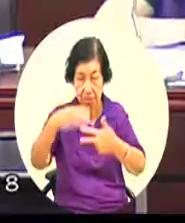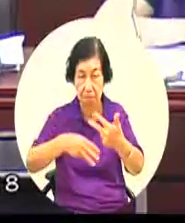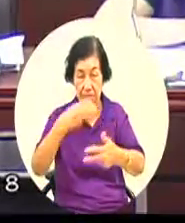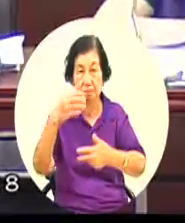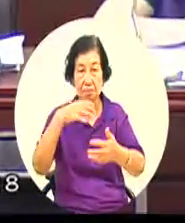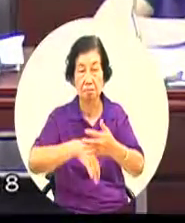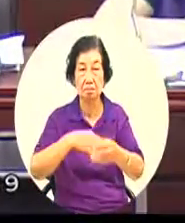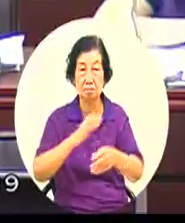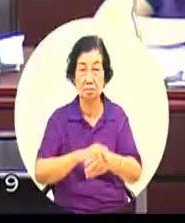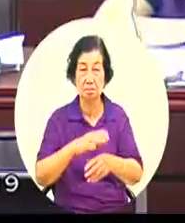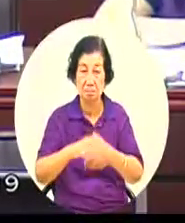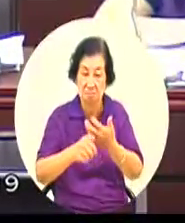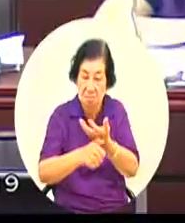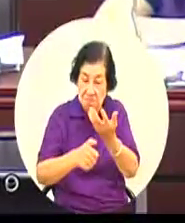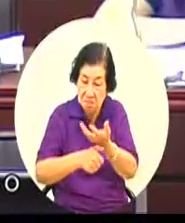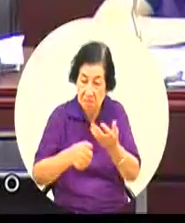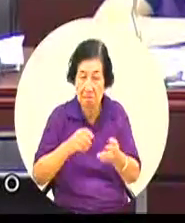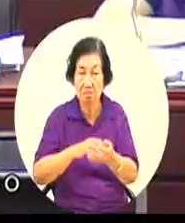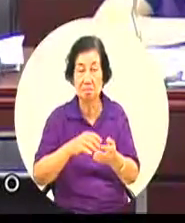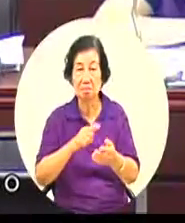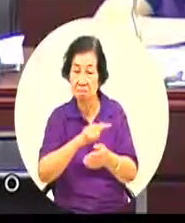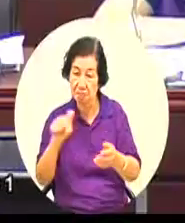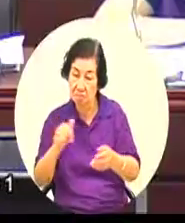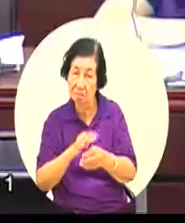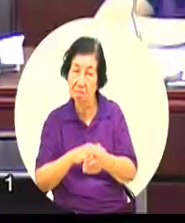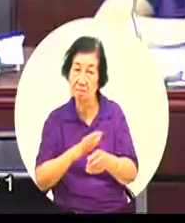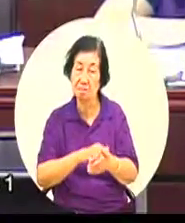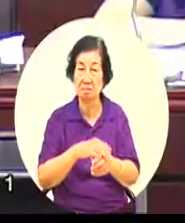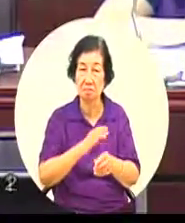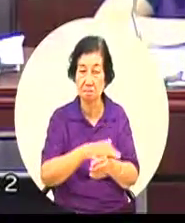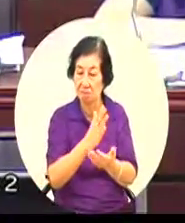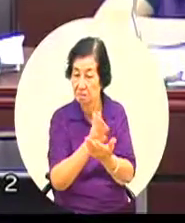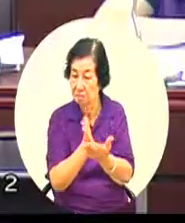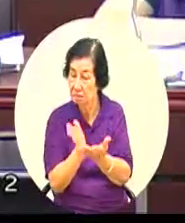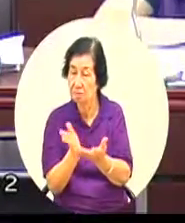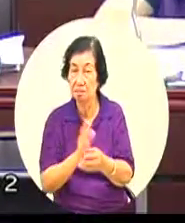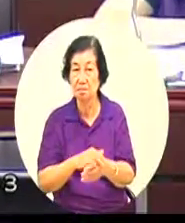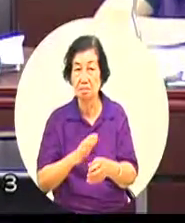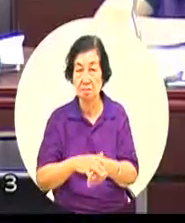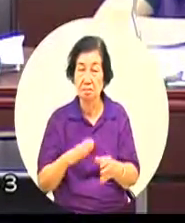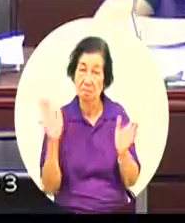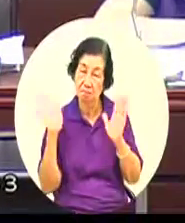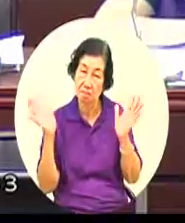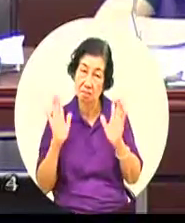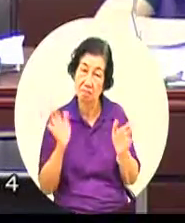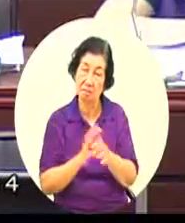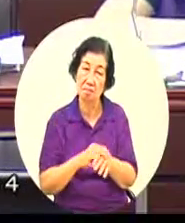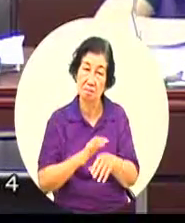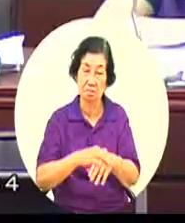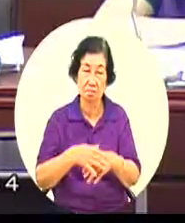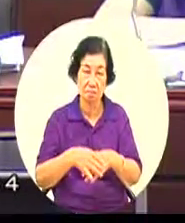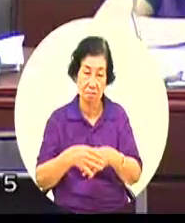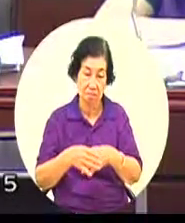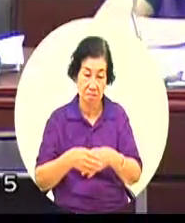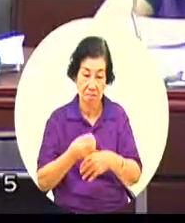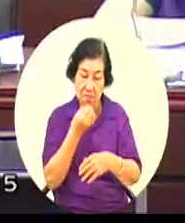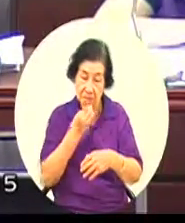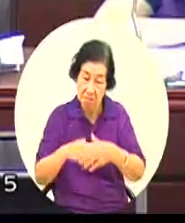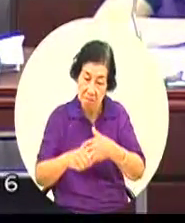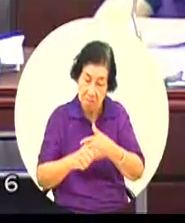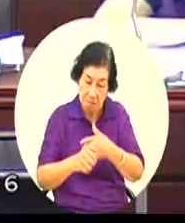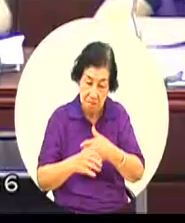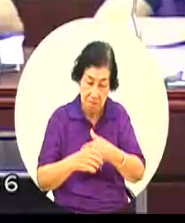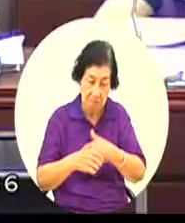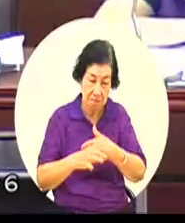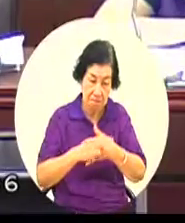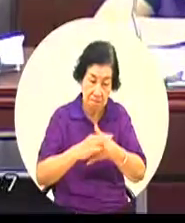门的，这个具有引诱性。那小朋友如果基于好奇心，他去尝试了，可能会走上一个很可 可悲的险恶